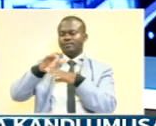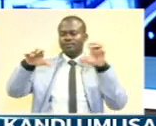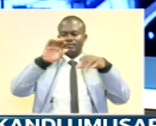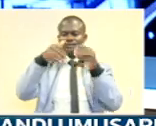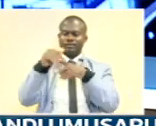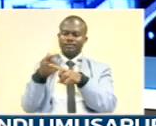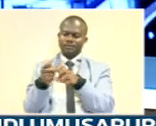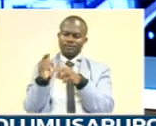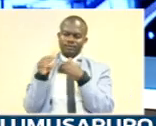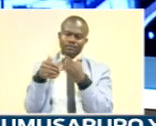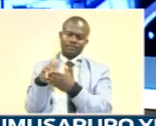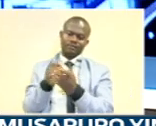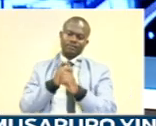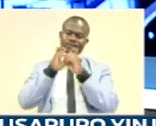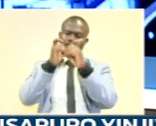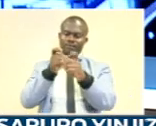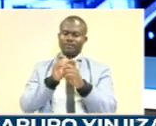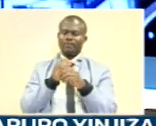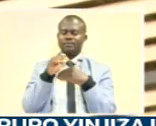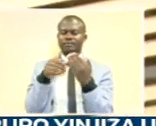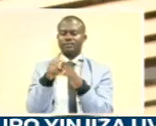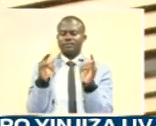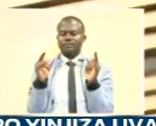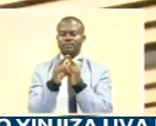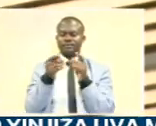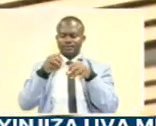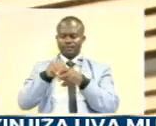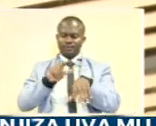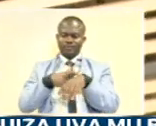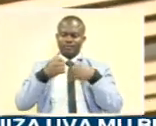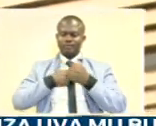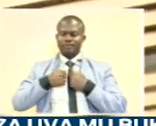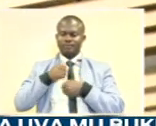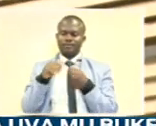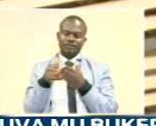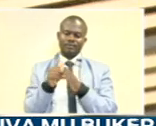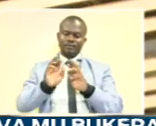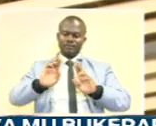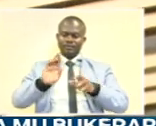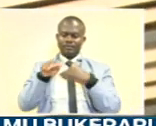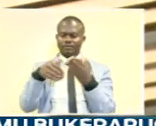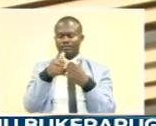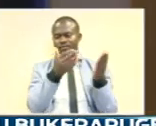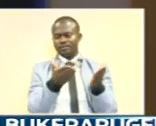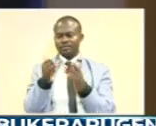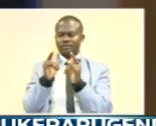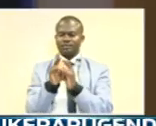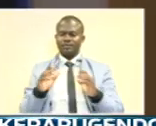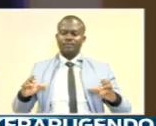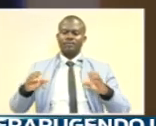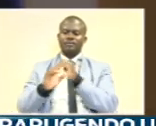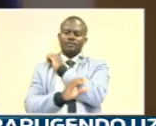itandukanye bambikwa rero imidari. Inama ikaba ibaye mu gihe u Rwanda rwitegura kwakira inama ihuza